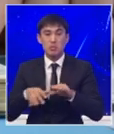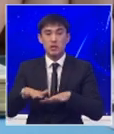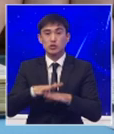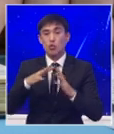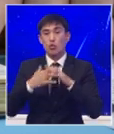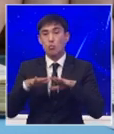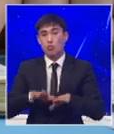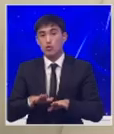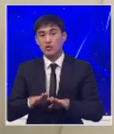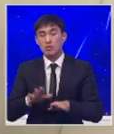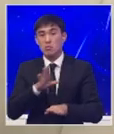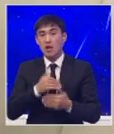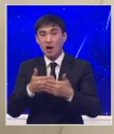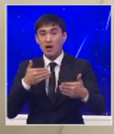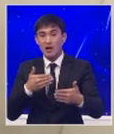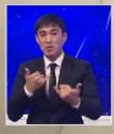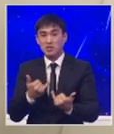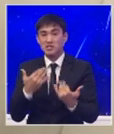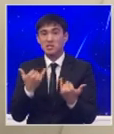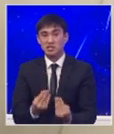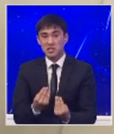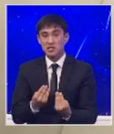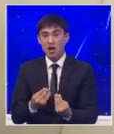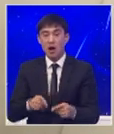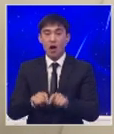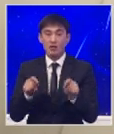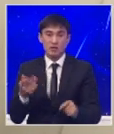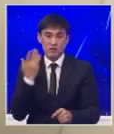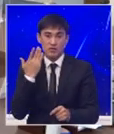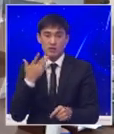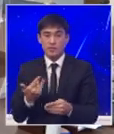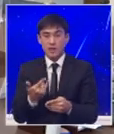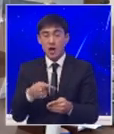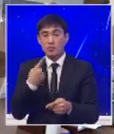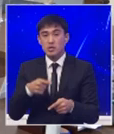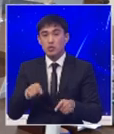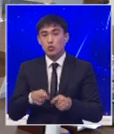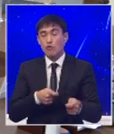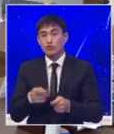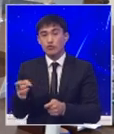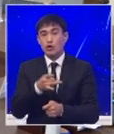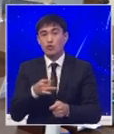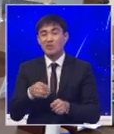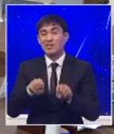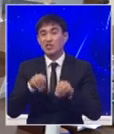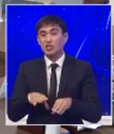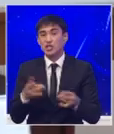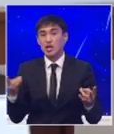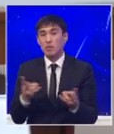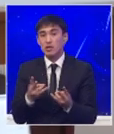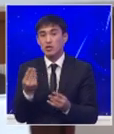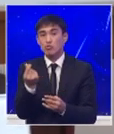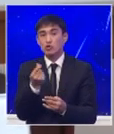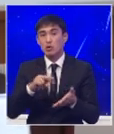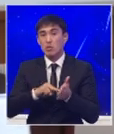населенных пунктов, озвученные ранее, по сей день остаются открытыми. Однако, как отметило руководство районов, для их решения необходимо